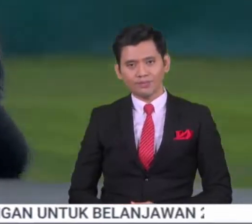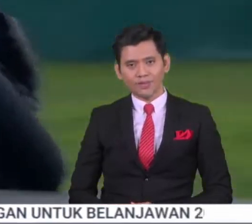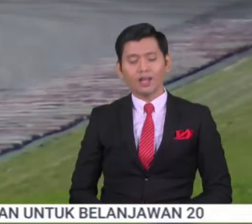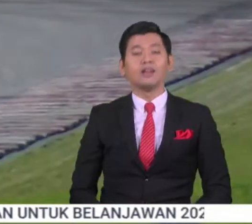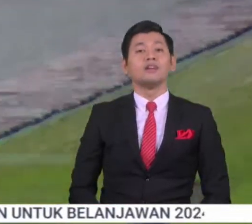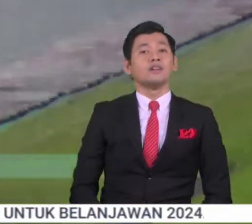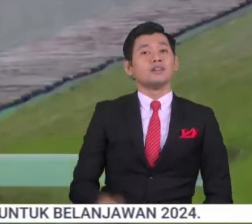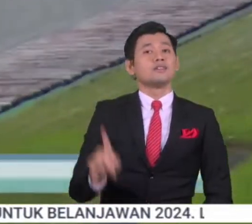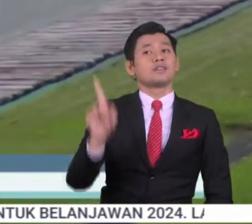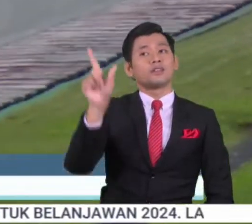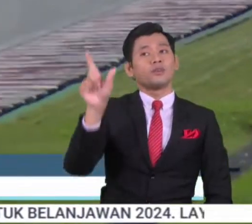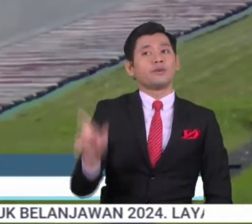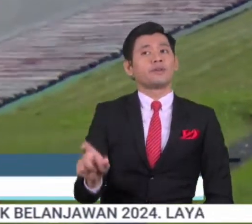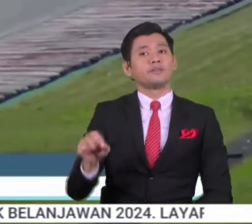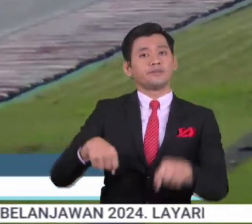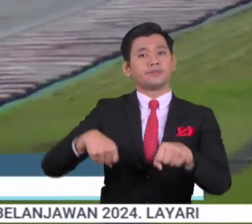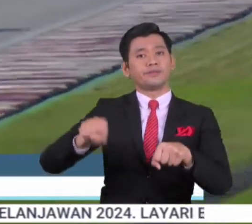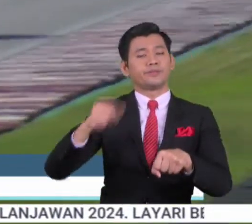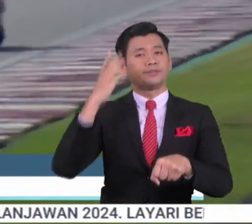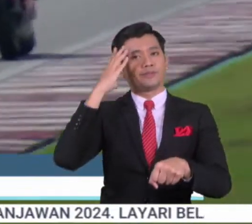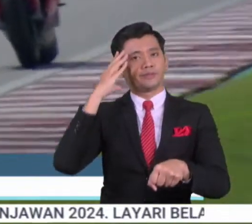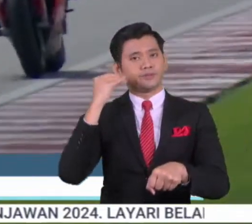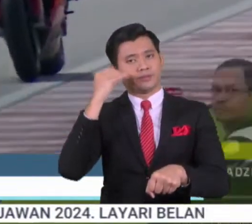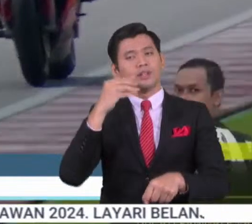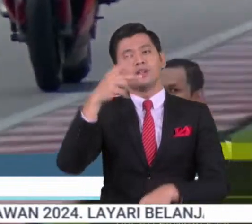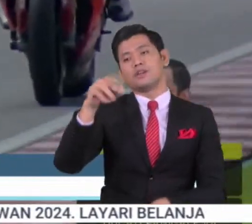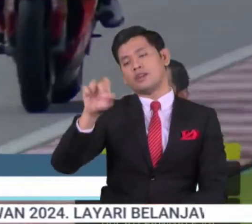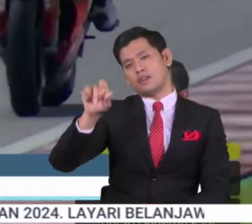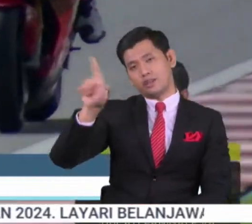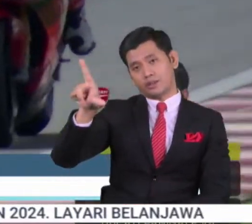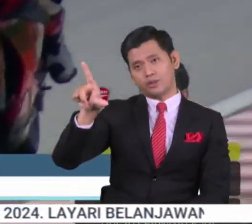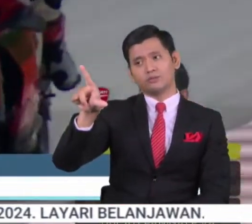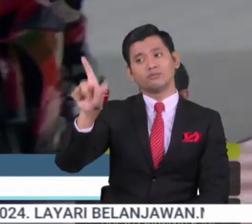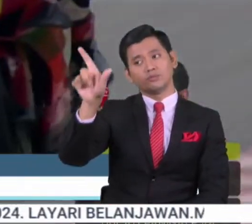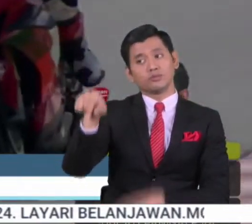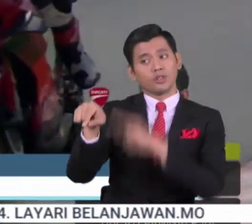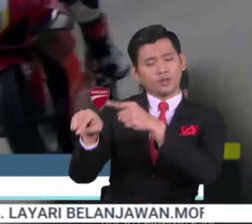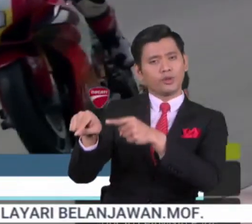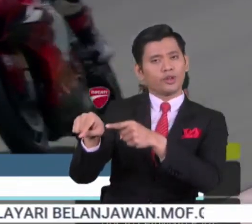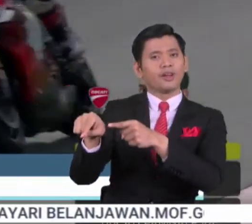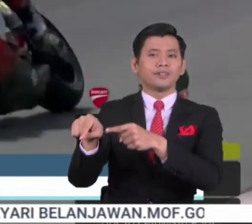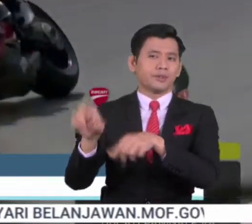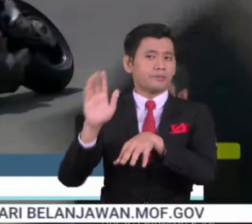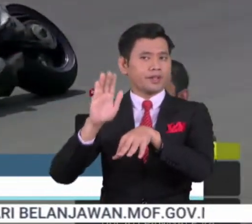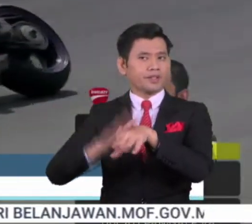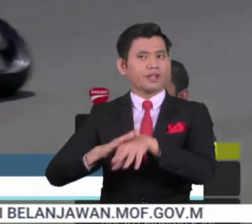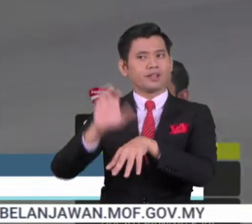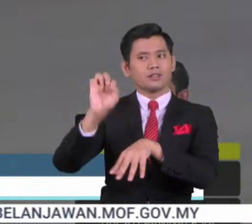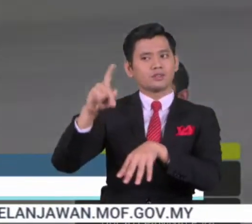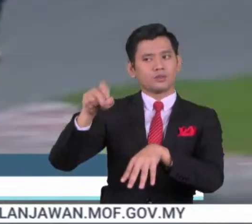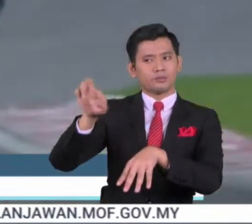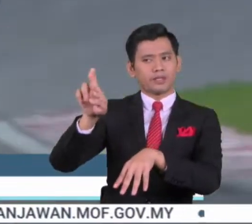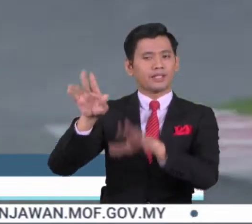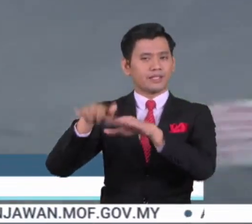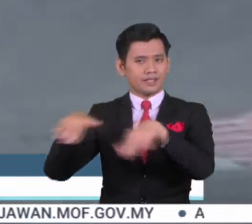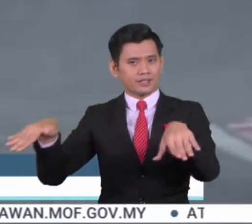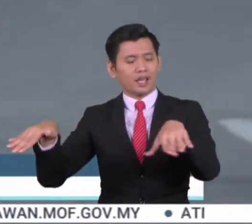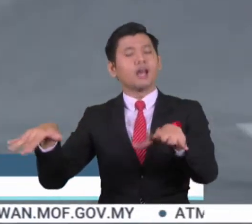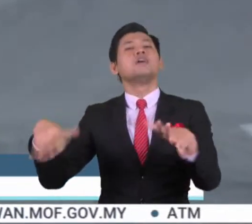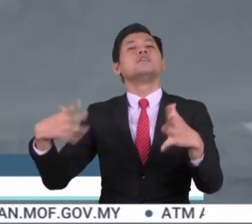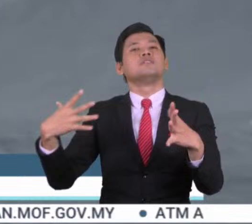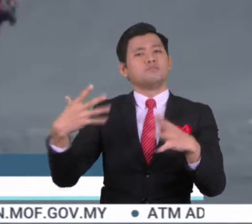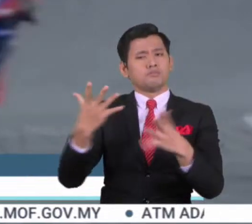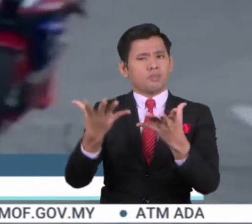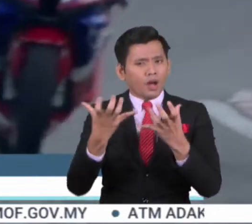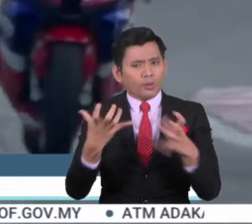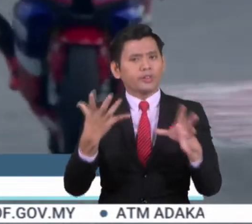Sementara itu, seorang lagi pelumba berpengalaman negara, Khairul Ilham Pawi yang terkenal dengan gelaran Super Cape, turut menyimpan hasrat meraih slot